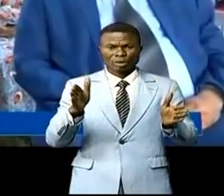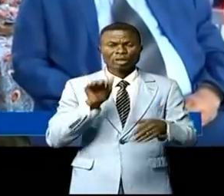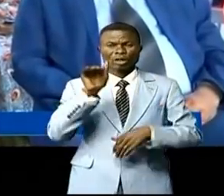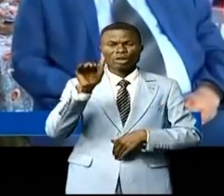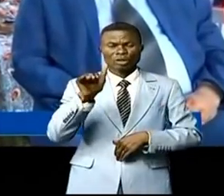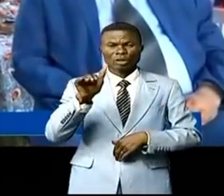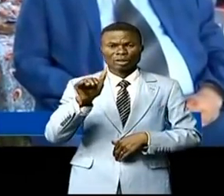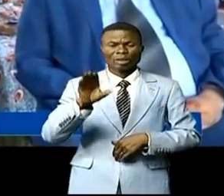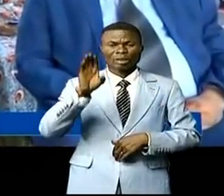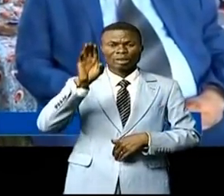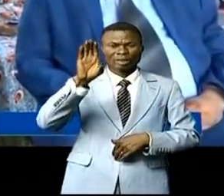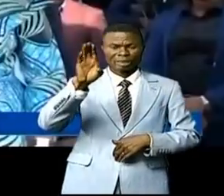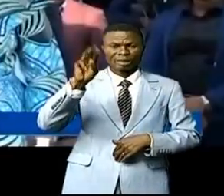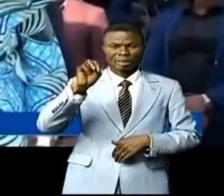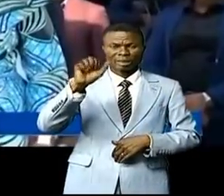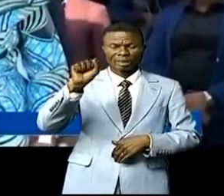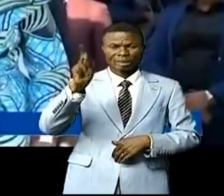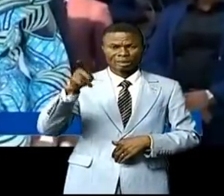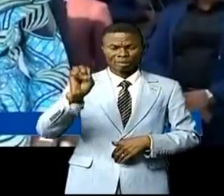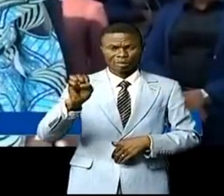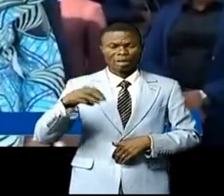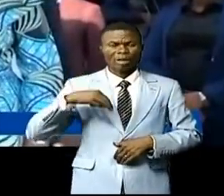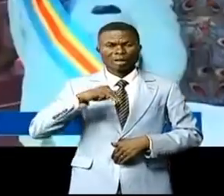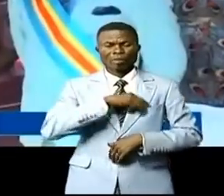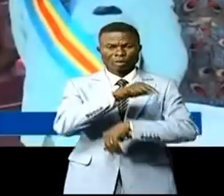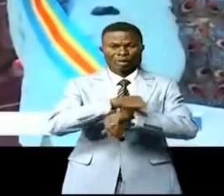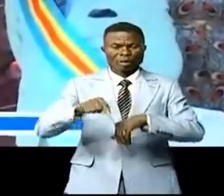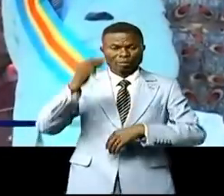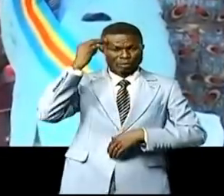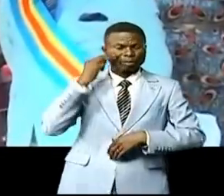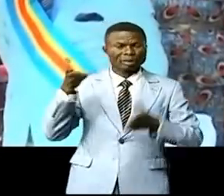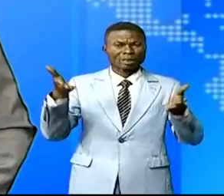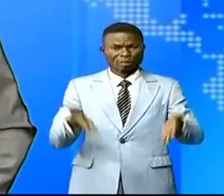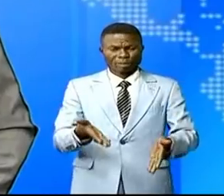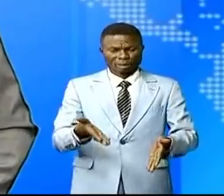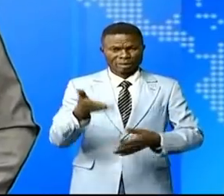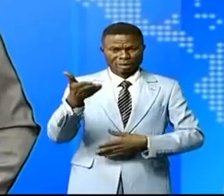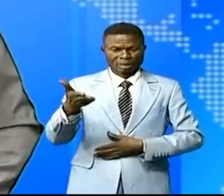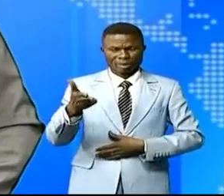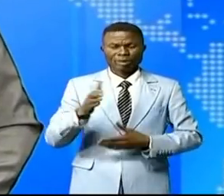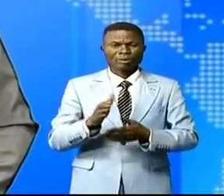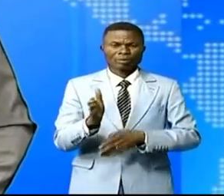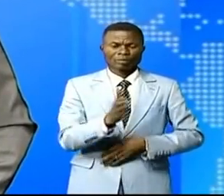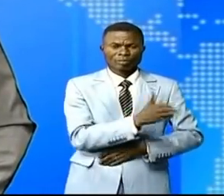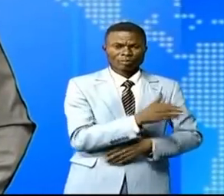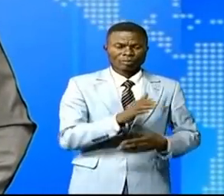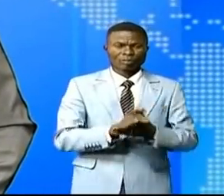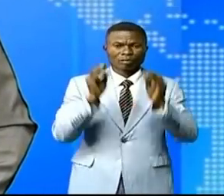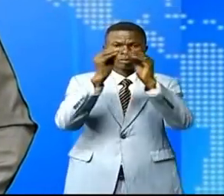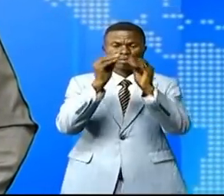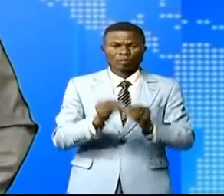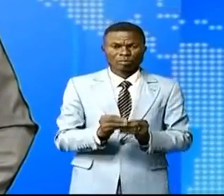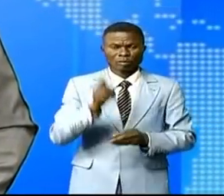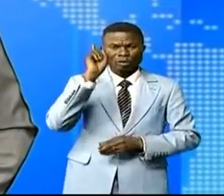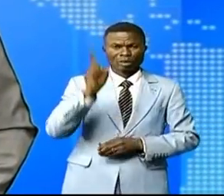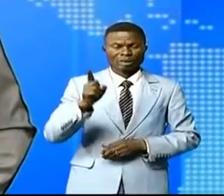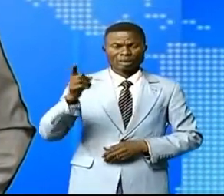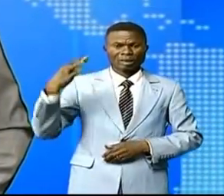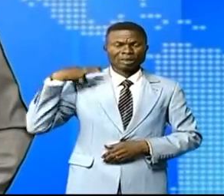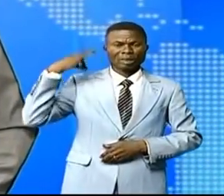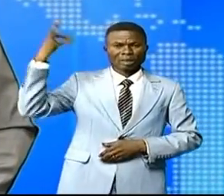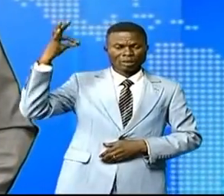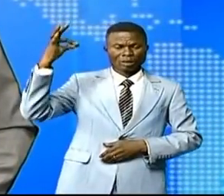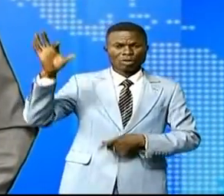directeurs du CNACPEP et les membres du cabinet du ministre. Au total, 100 lauréats ont clôturé